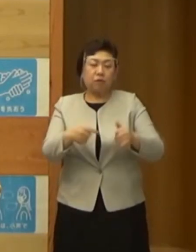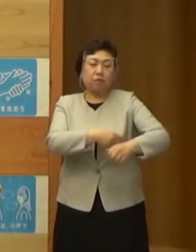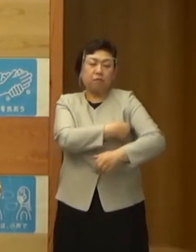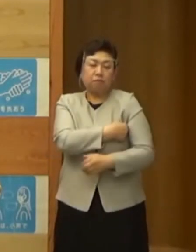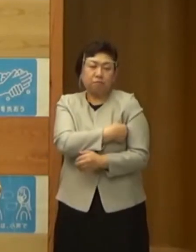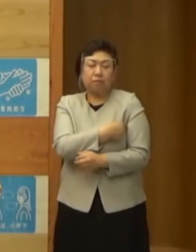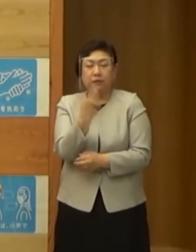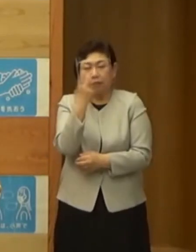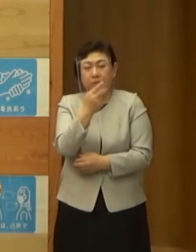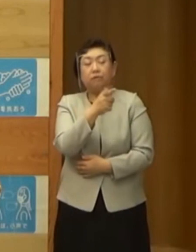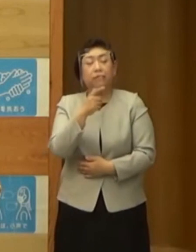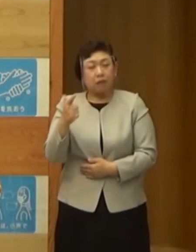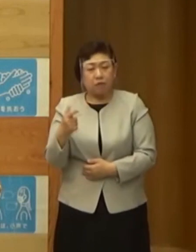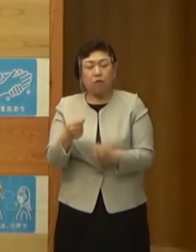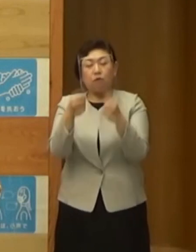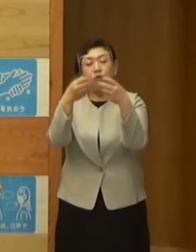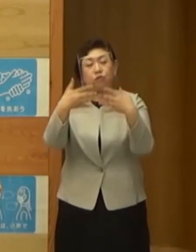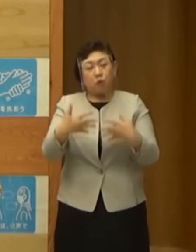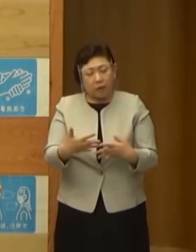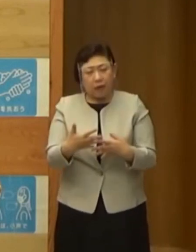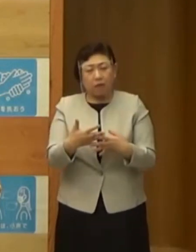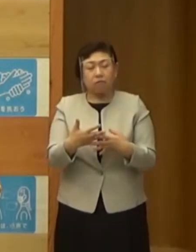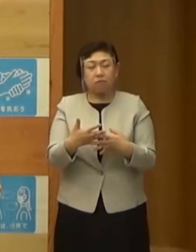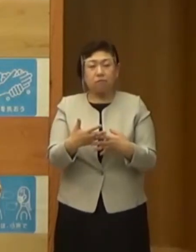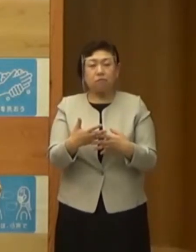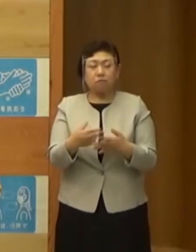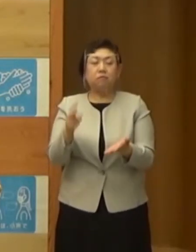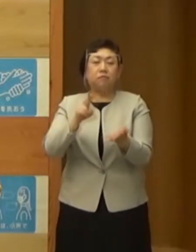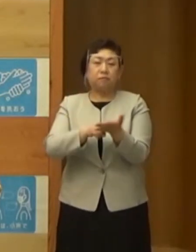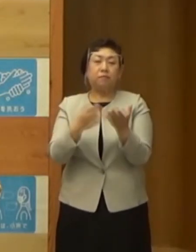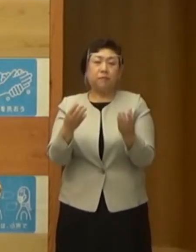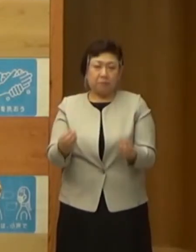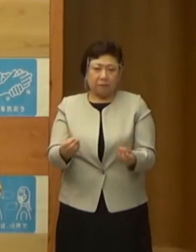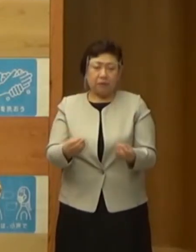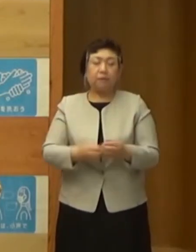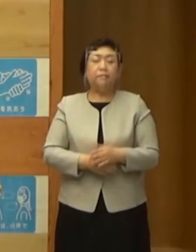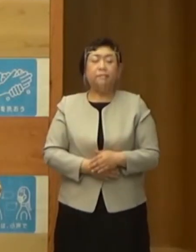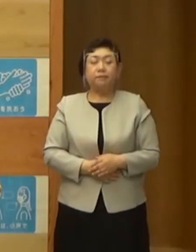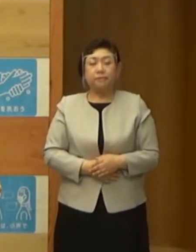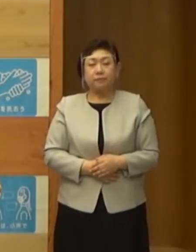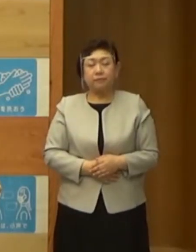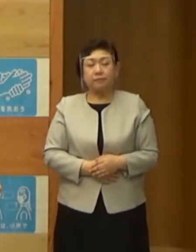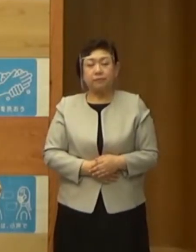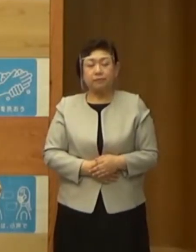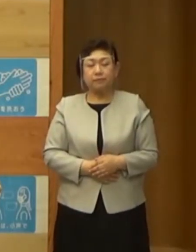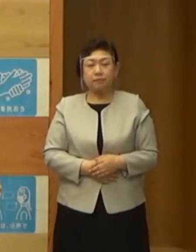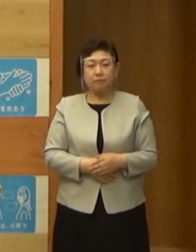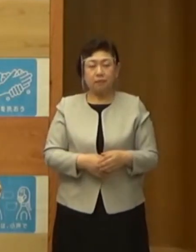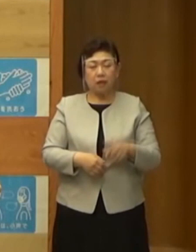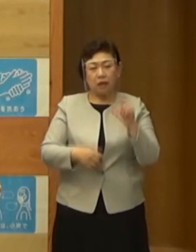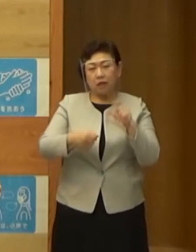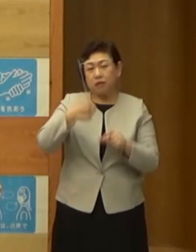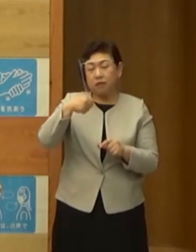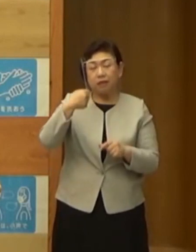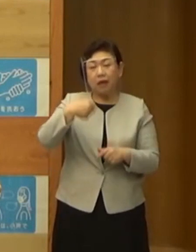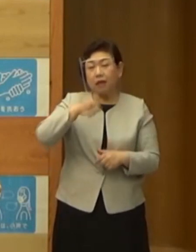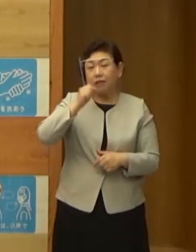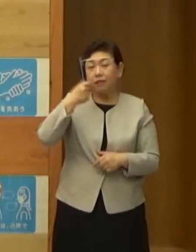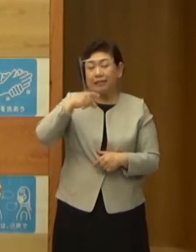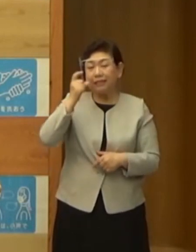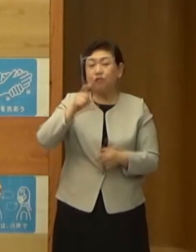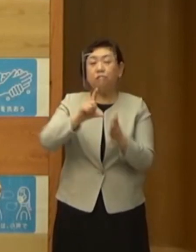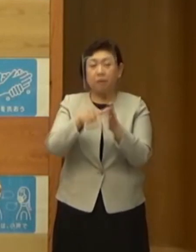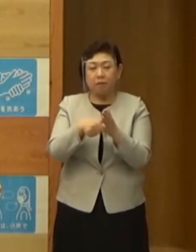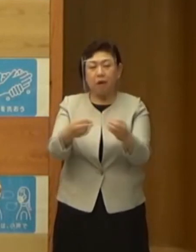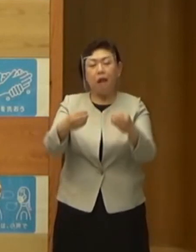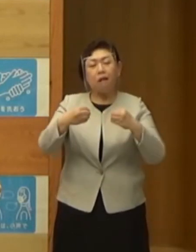認することなどの要件を加えることといたしました。飲酒の場面は感染リスクが高